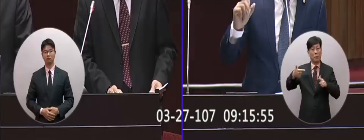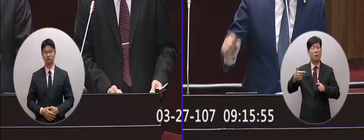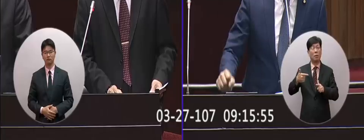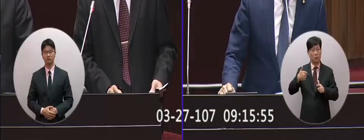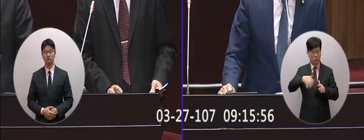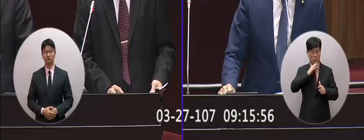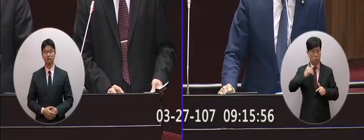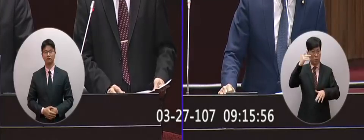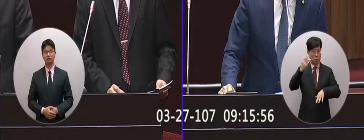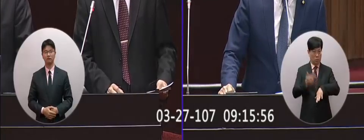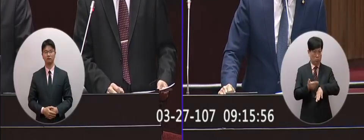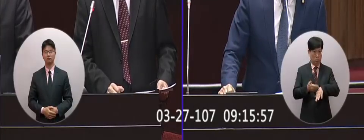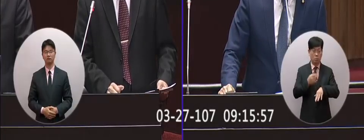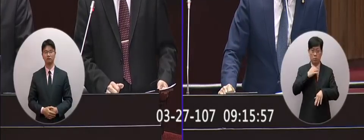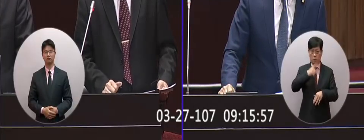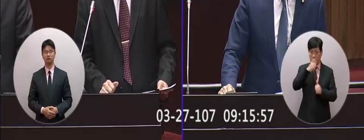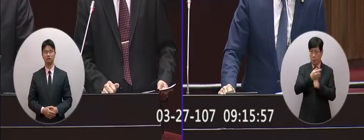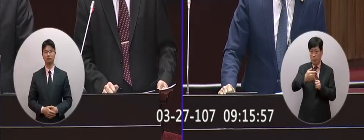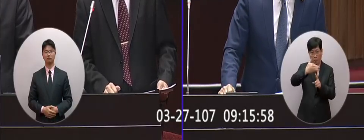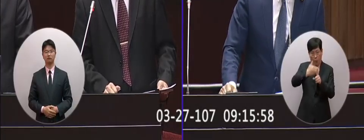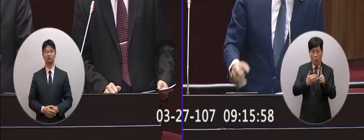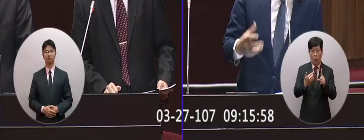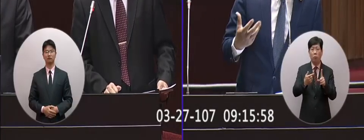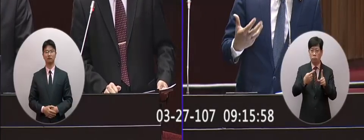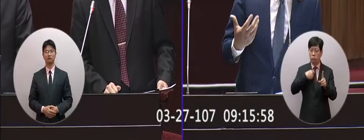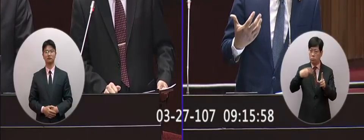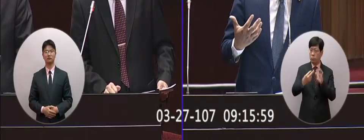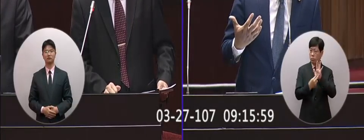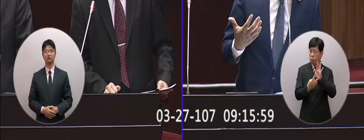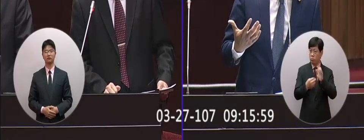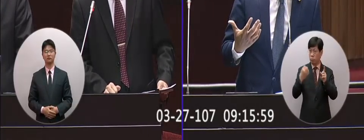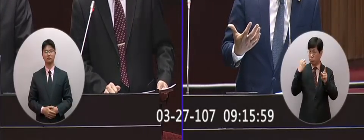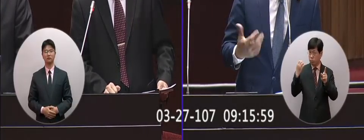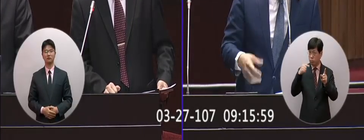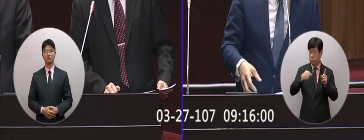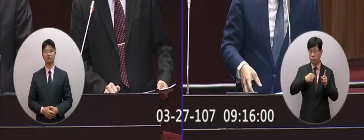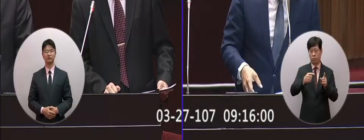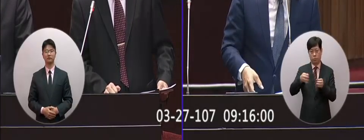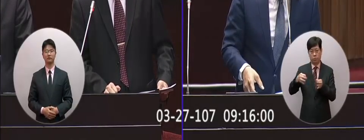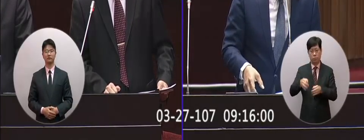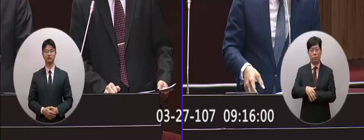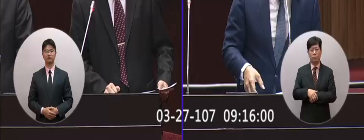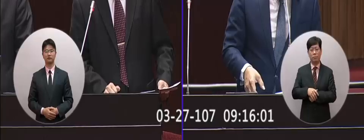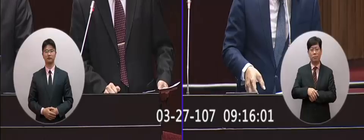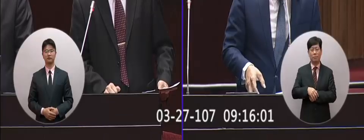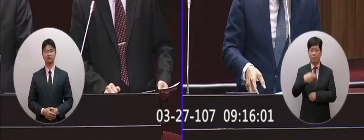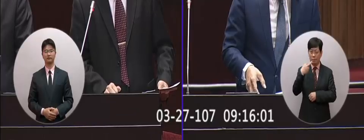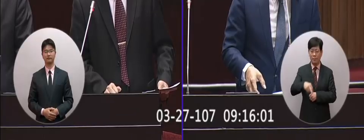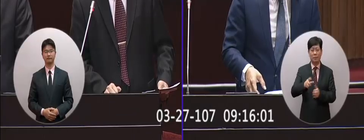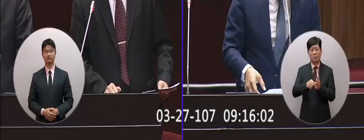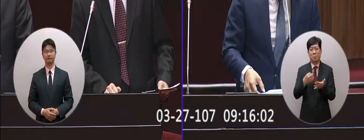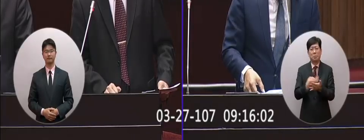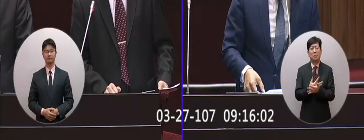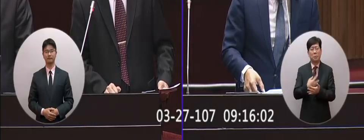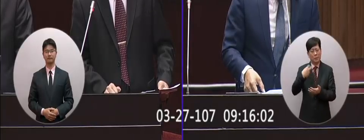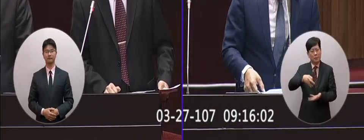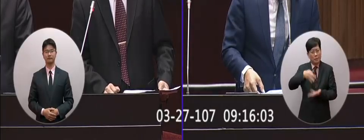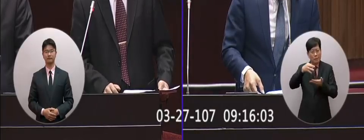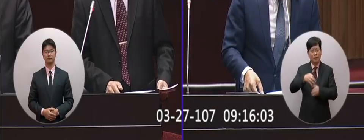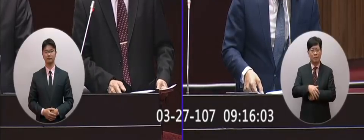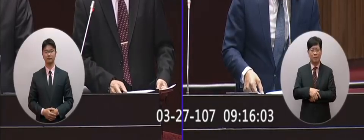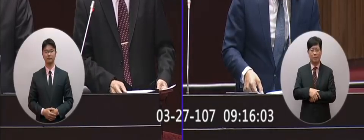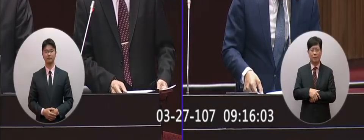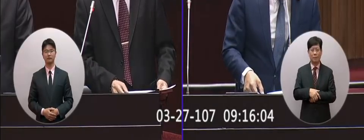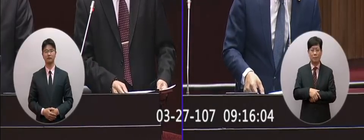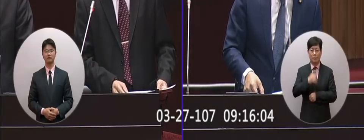它有点高科技了，低污染哈。这个要进一步的说明新的这个产业。那最后当然时间的关系，但是我要提一下大那